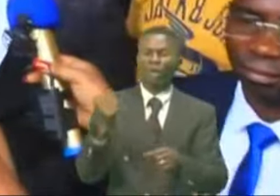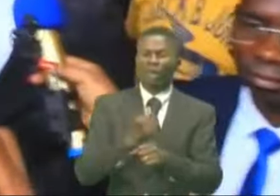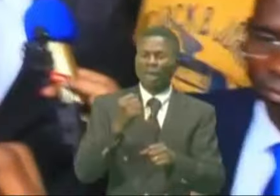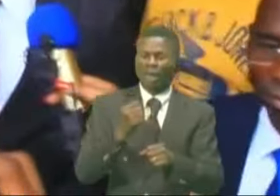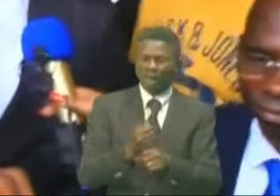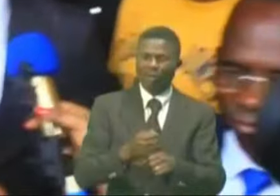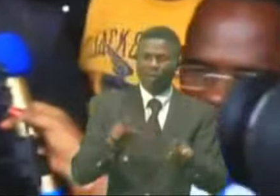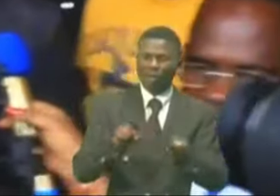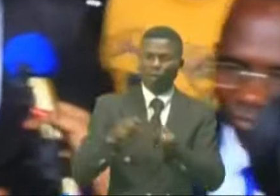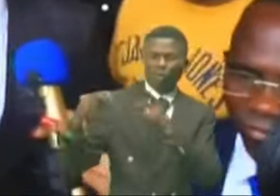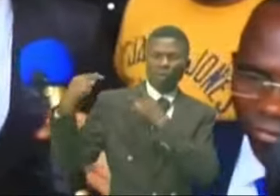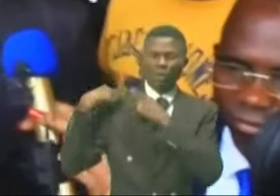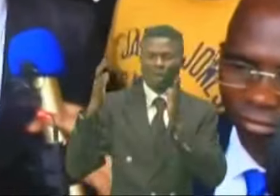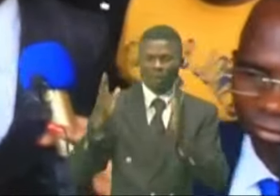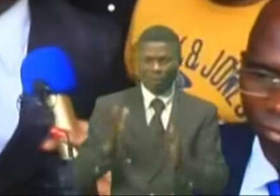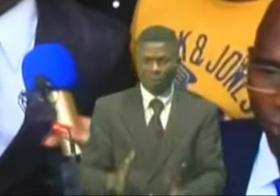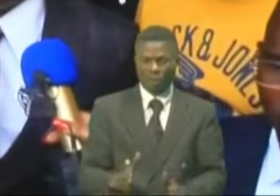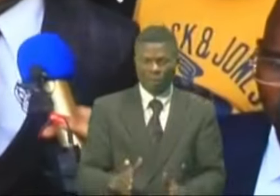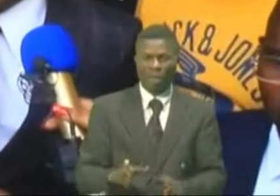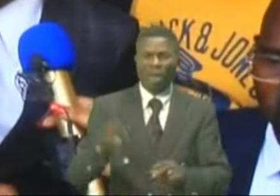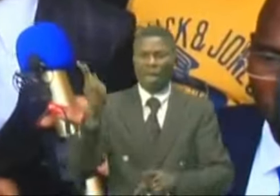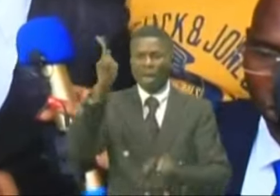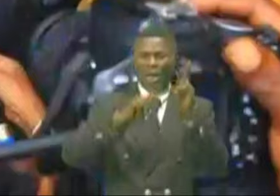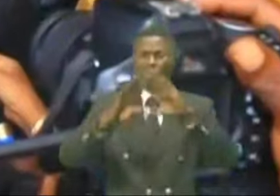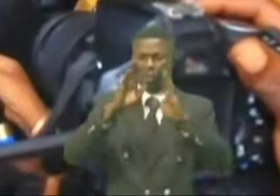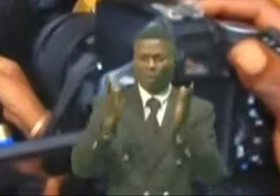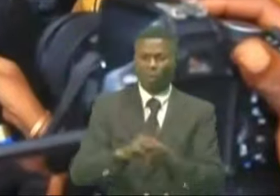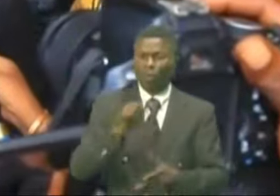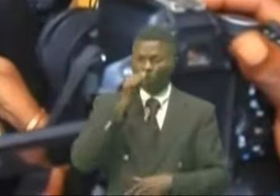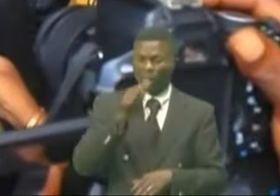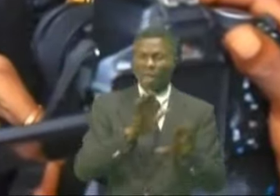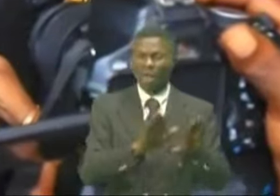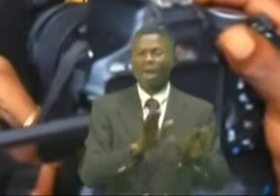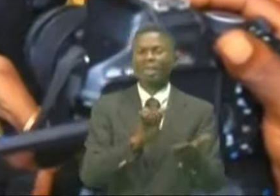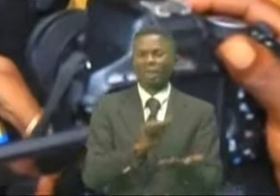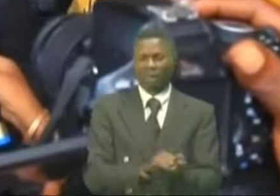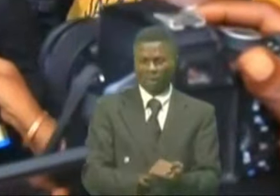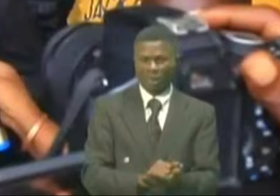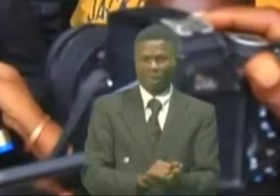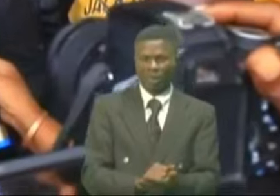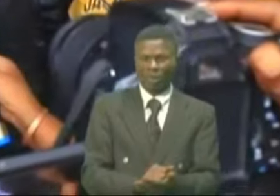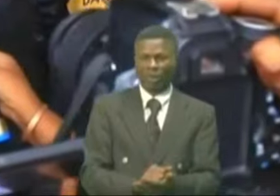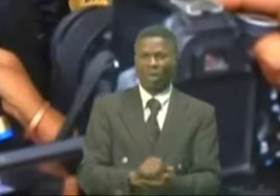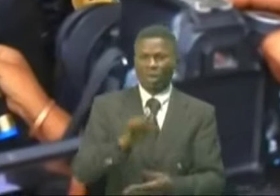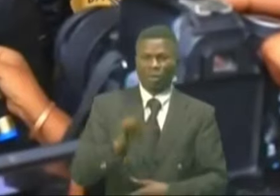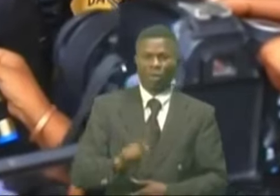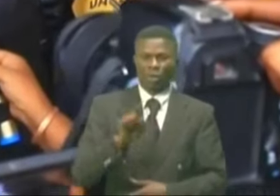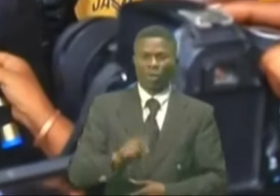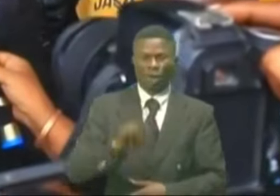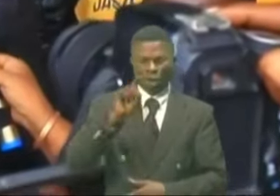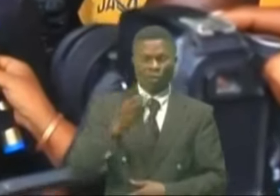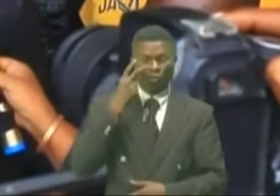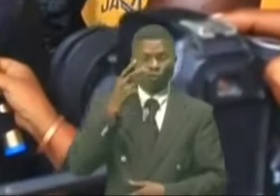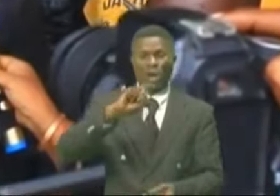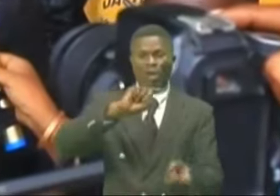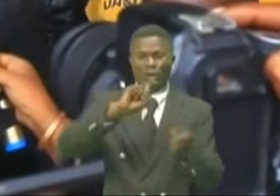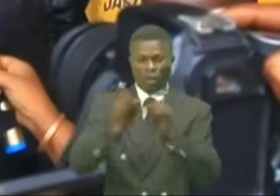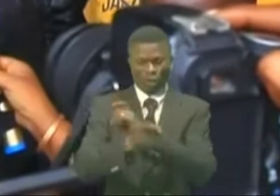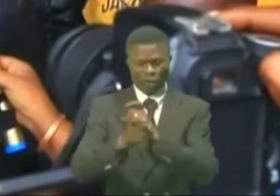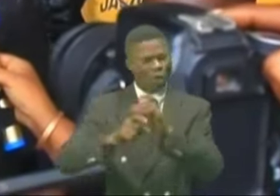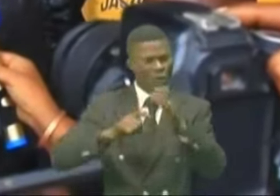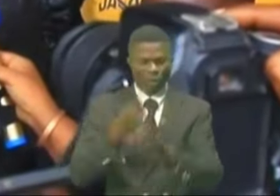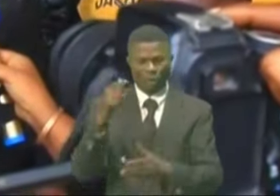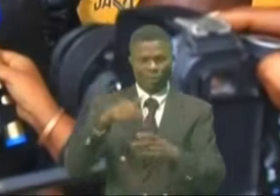responsable. Et c'est ce que la population du Maïndombe attend. Il fallait un changement radical